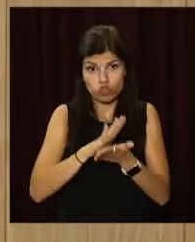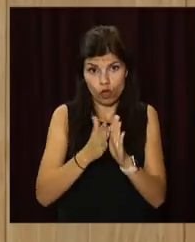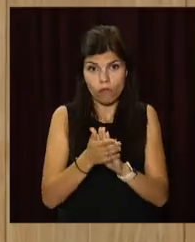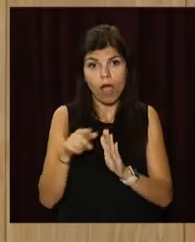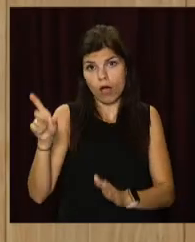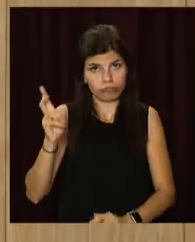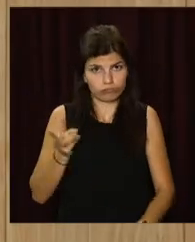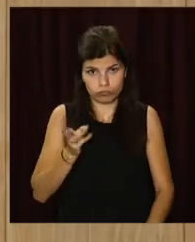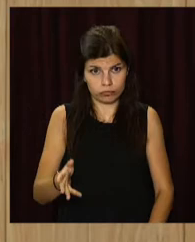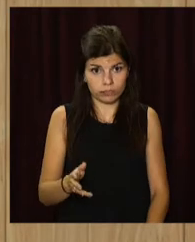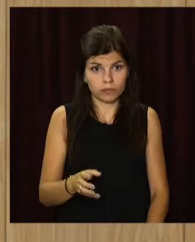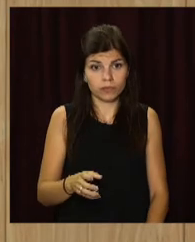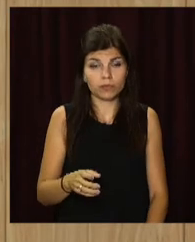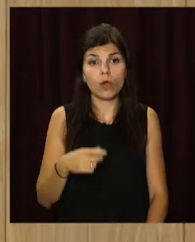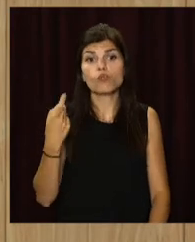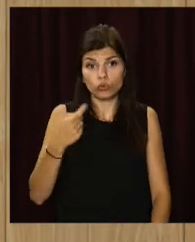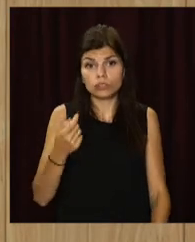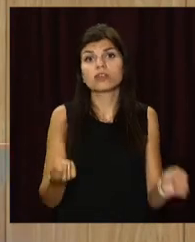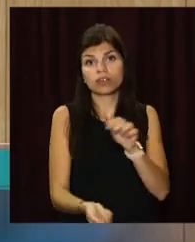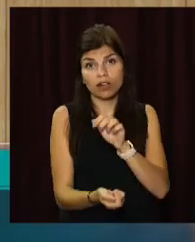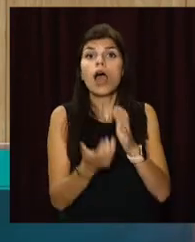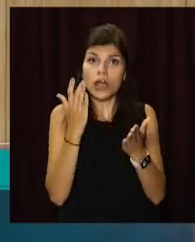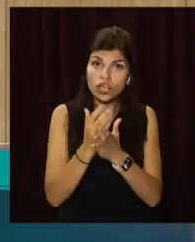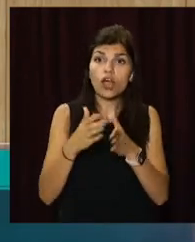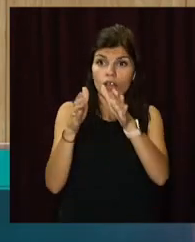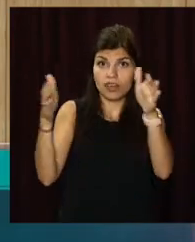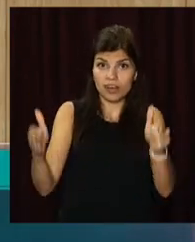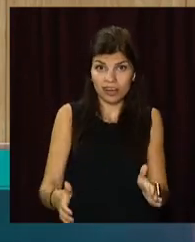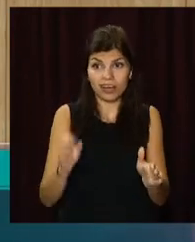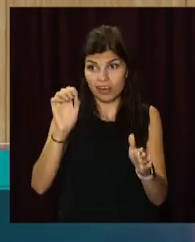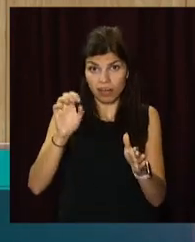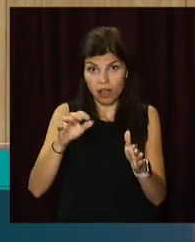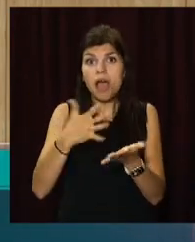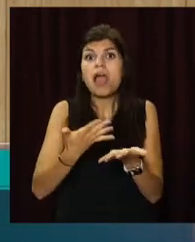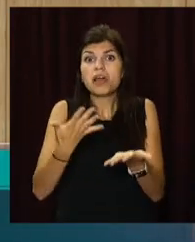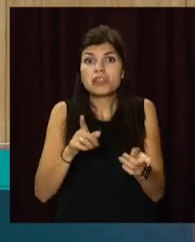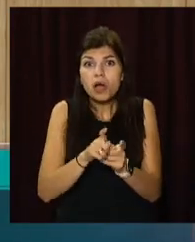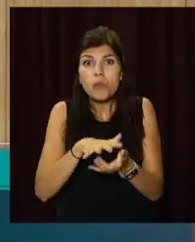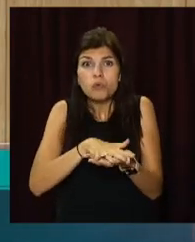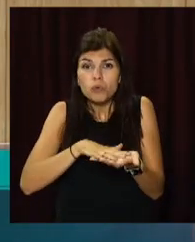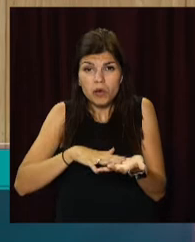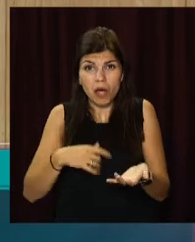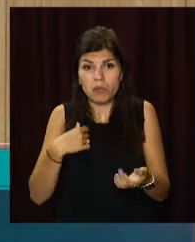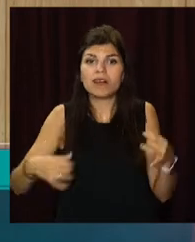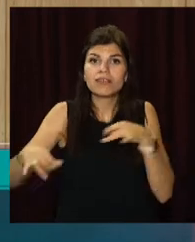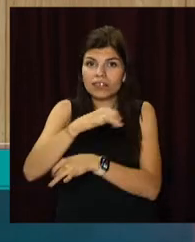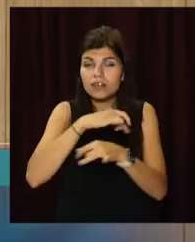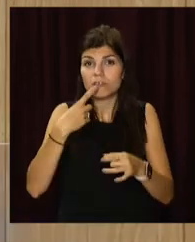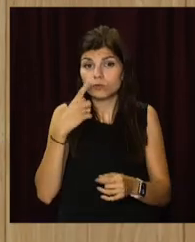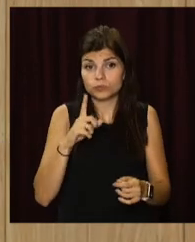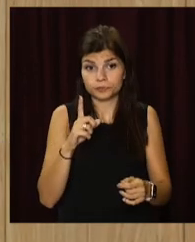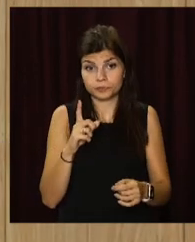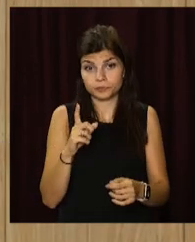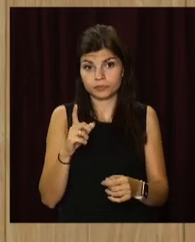вони висипають, а кошти не оплачують. Якщо так і буде і далі, ми вже говорили, вже на сесії провели не